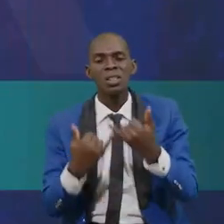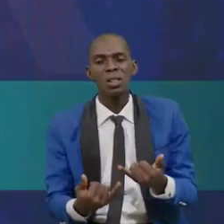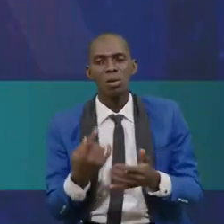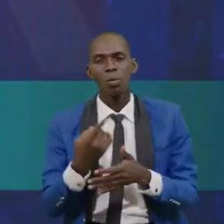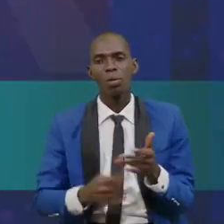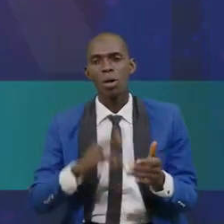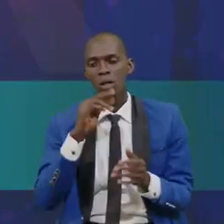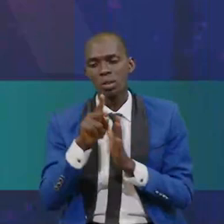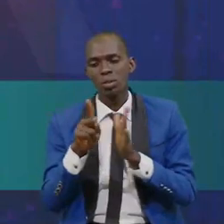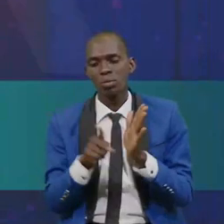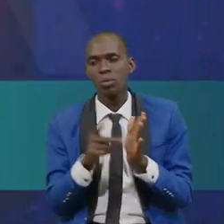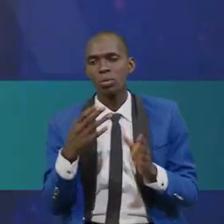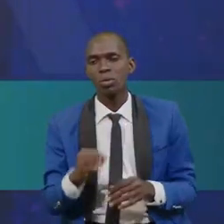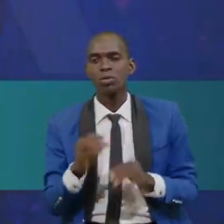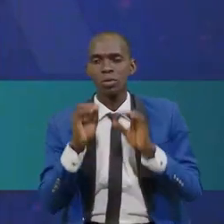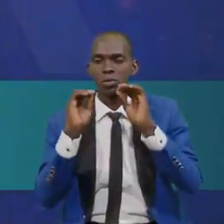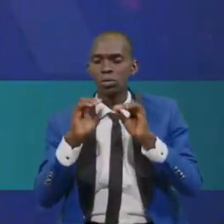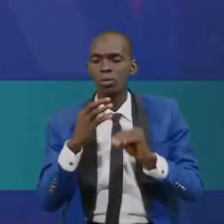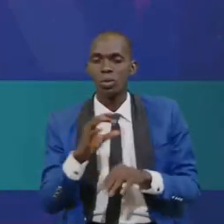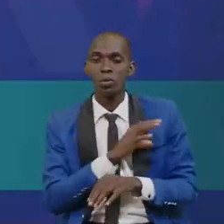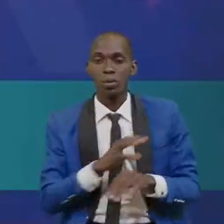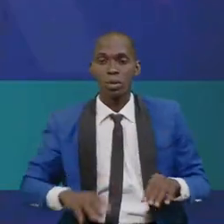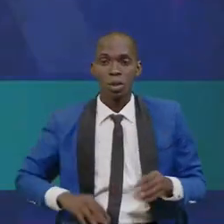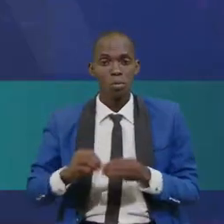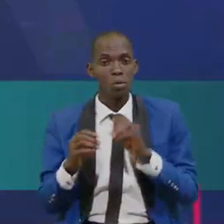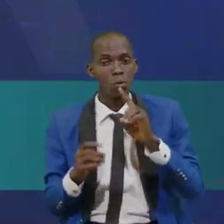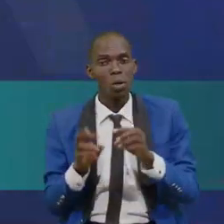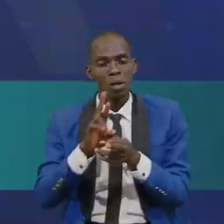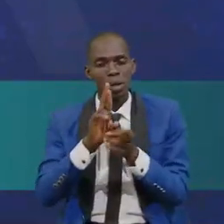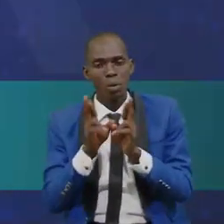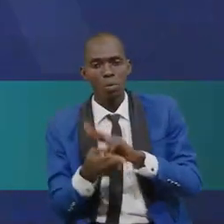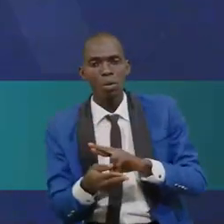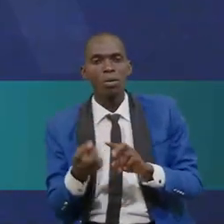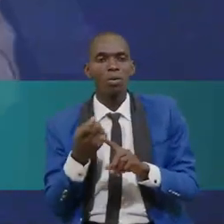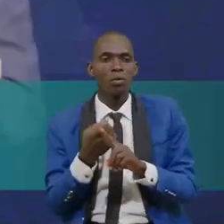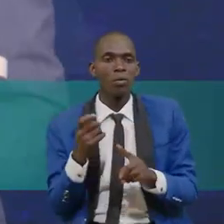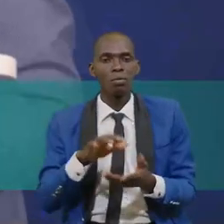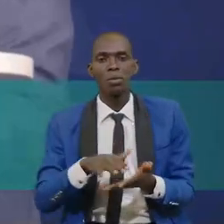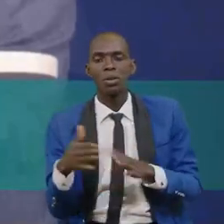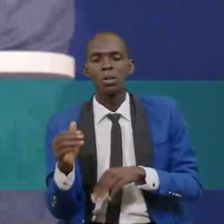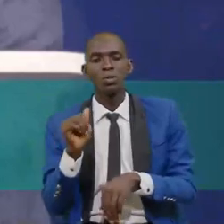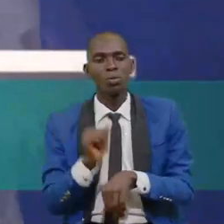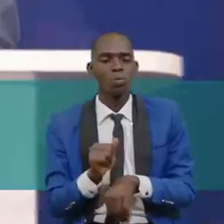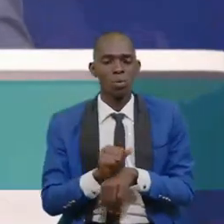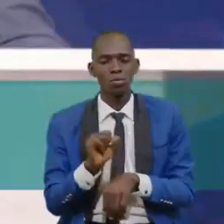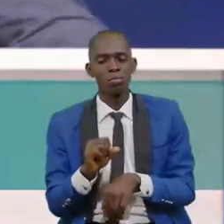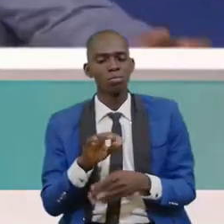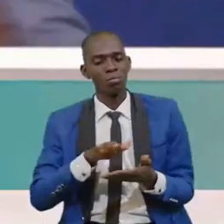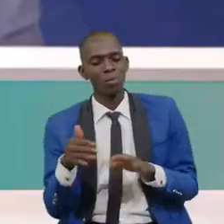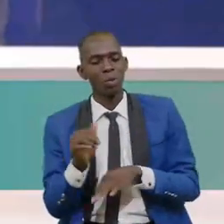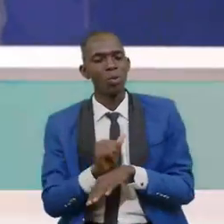principes, les éléments de la doctrine écrite premièrement, la repentance des œuvres mortes. Quelles sont les œuvres